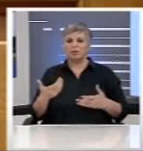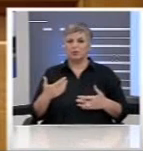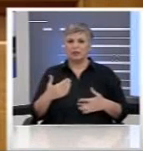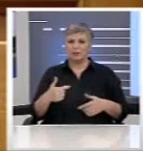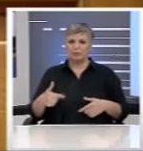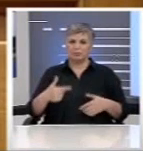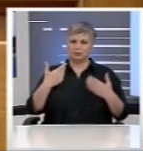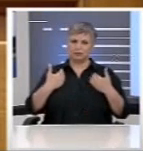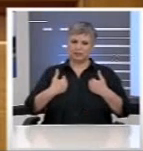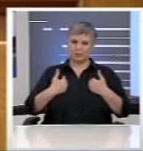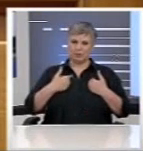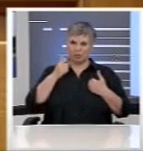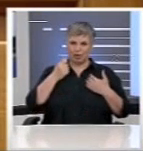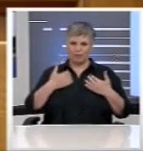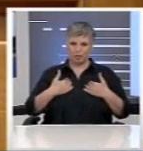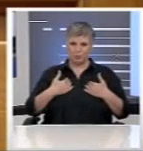Και θέλω να μου λύσετε μια απορία.